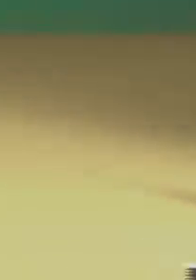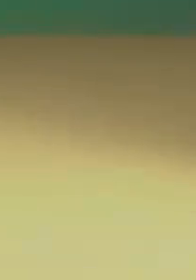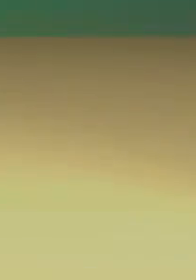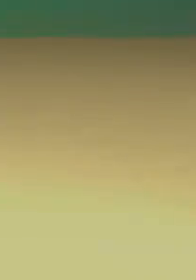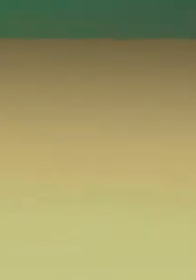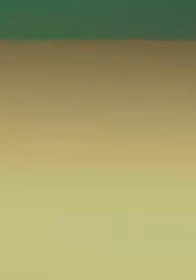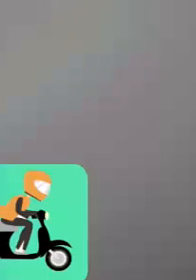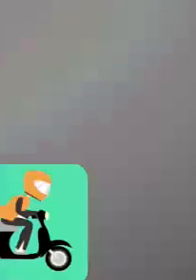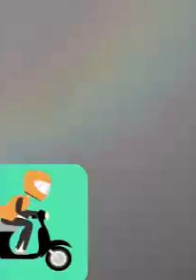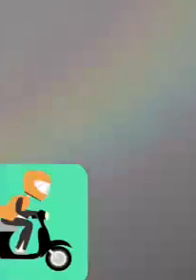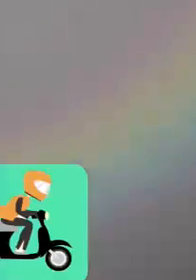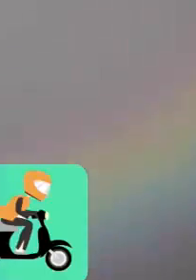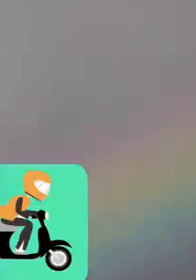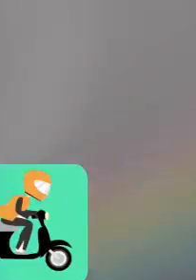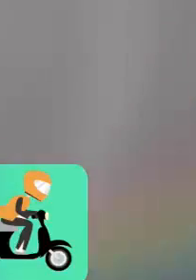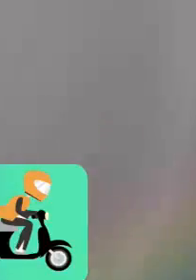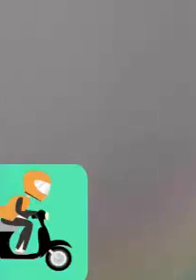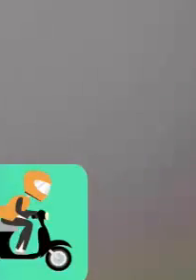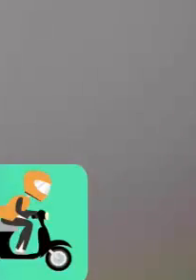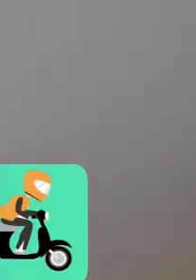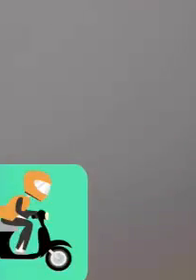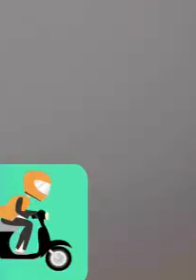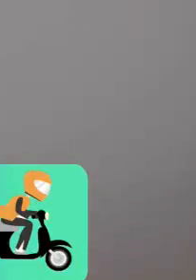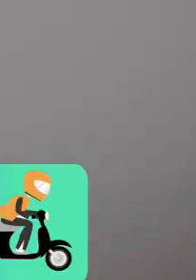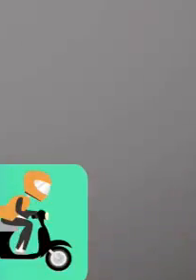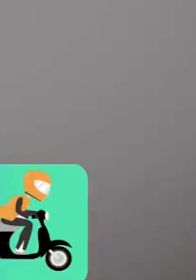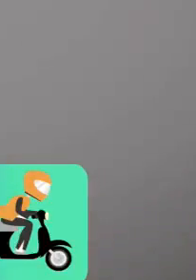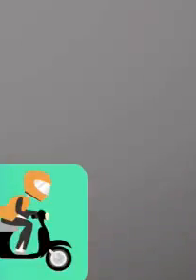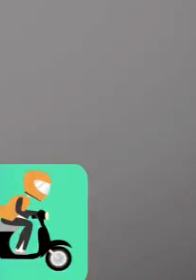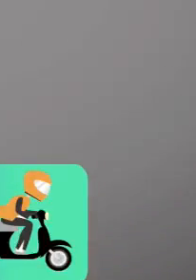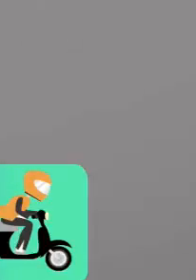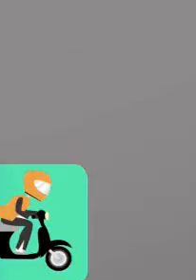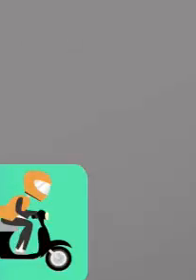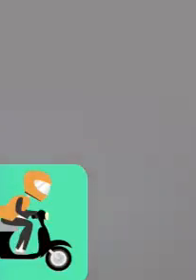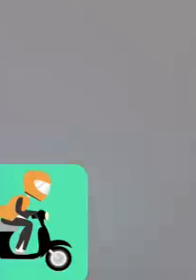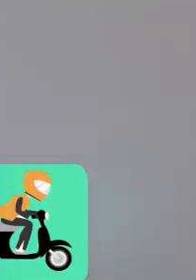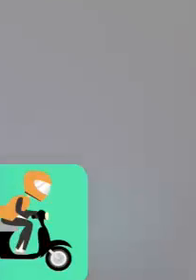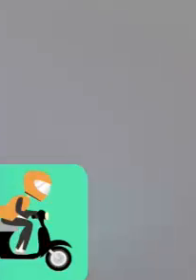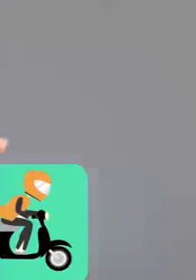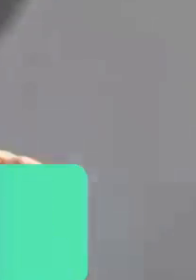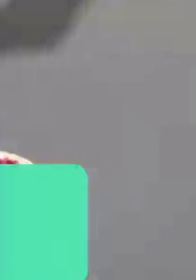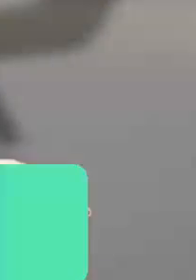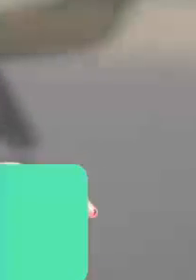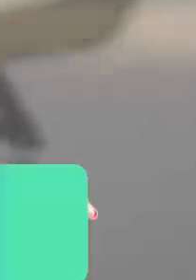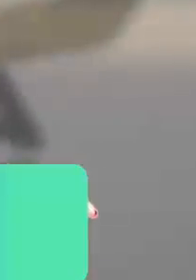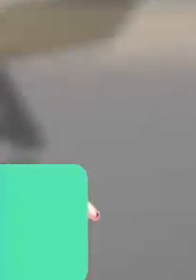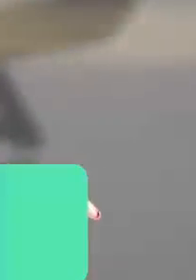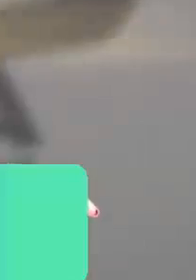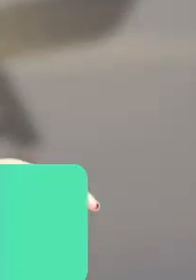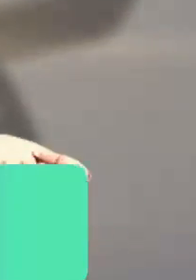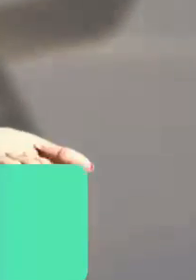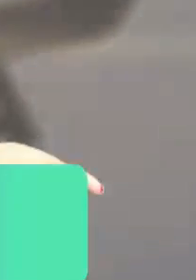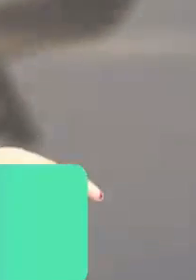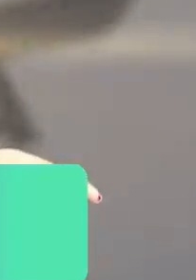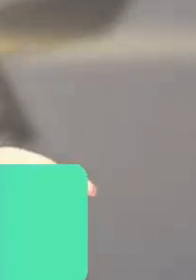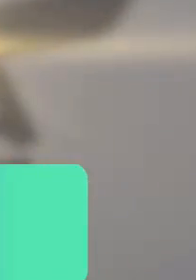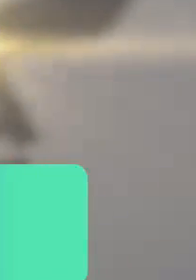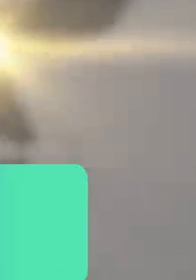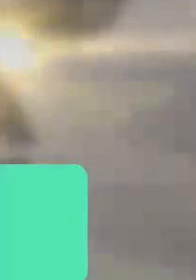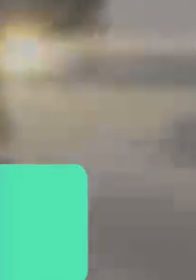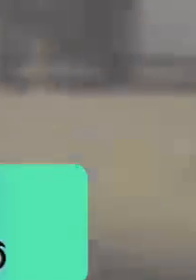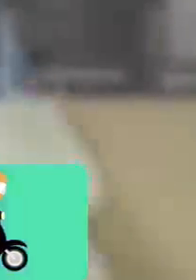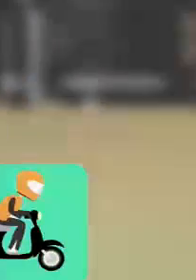www.ahupa.net cyangwa se ukaba watwandikira kuri WhatsApp kuri iyi nimero iri hasi, ubundi ukihahira kandi byoroshye cyane.